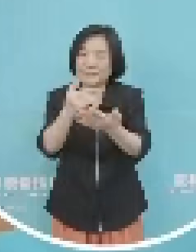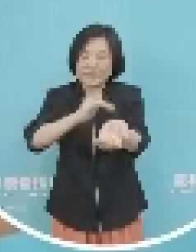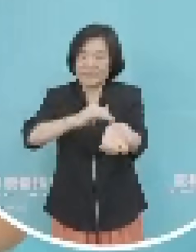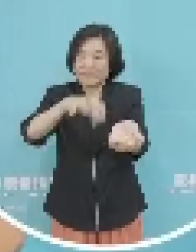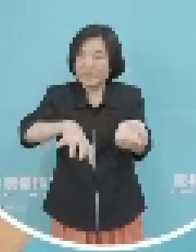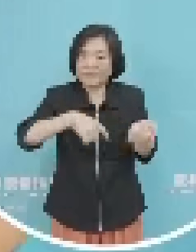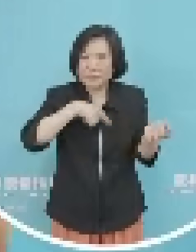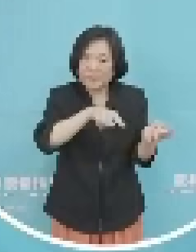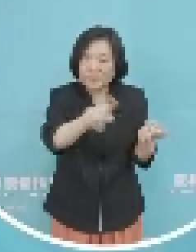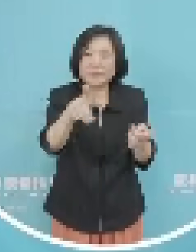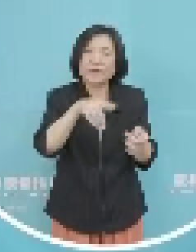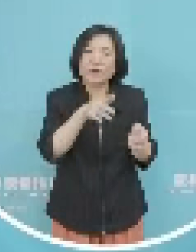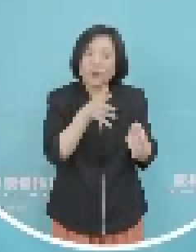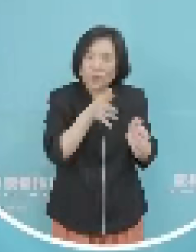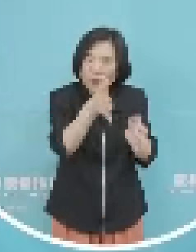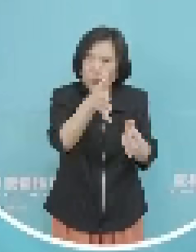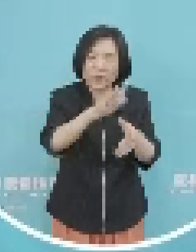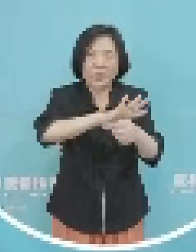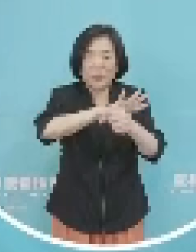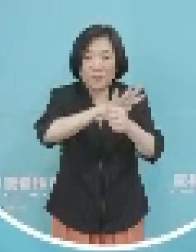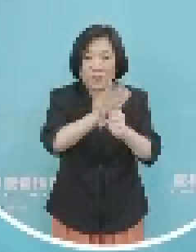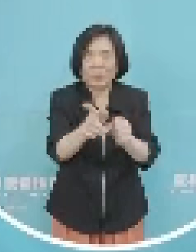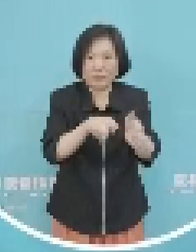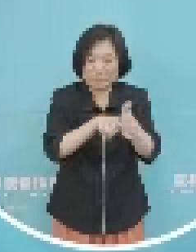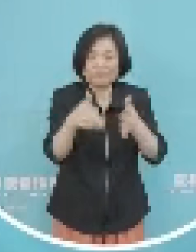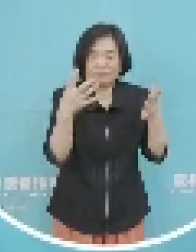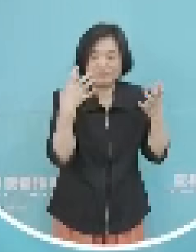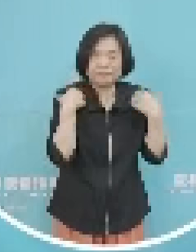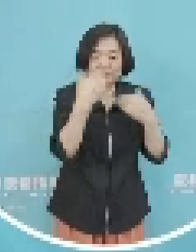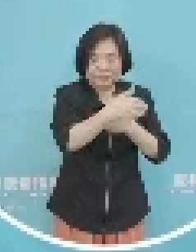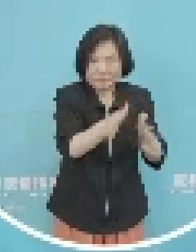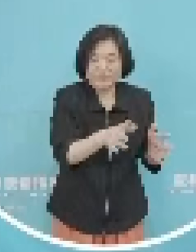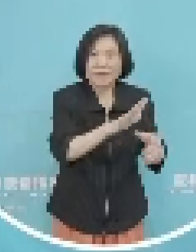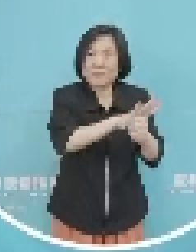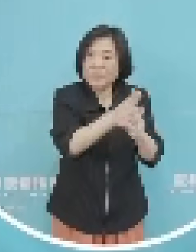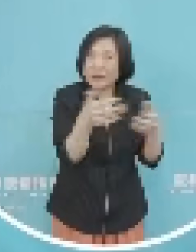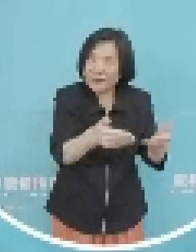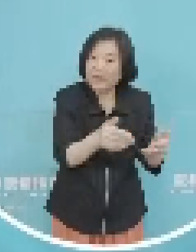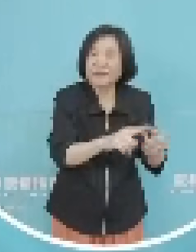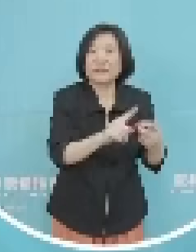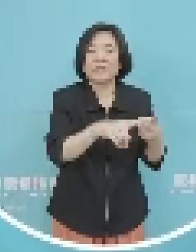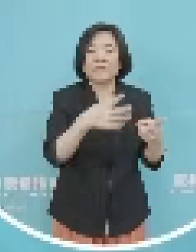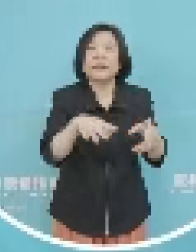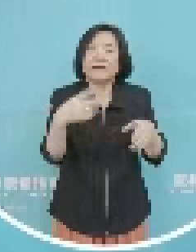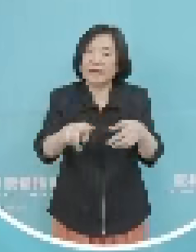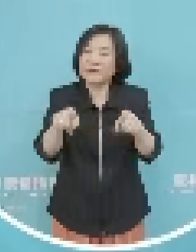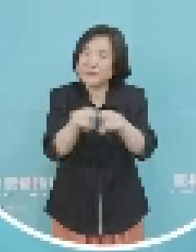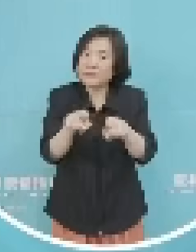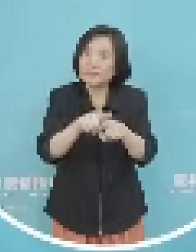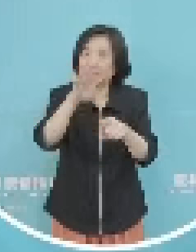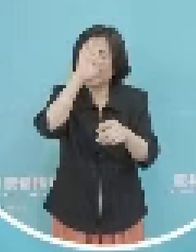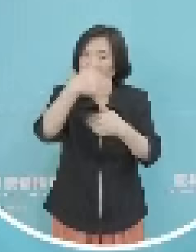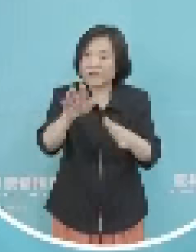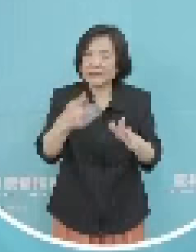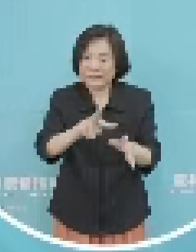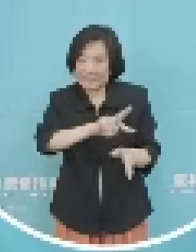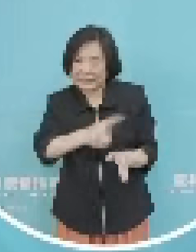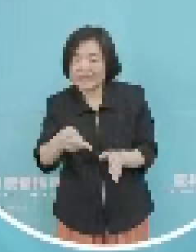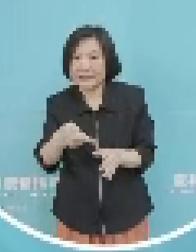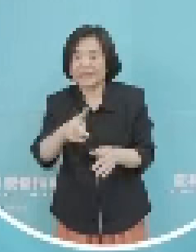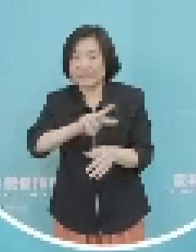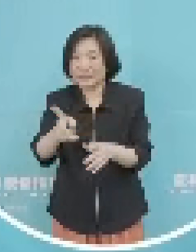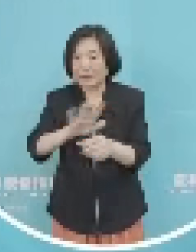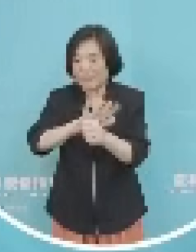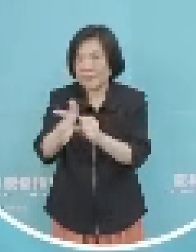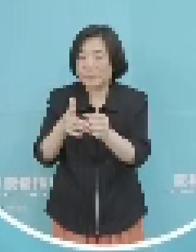哦负压隔离病房哦，那以前的一般隔离病房，还有在本来是一般病房，他为了这次疫情转过来哈，特别